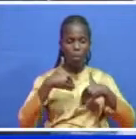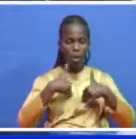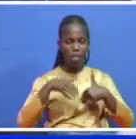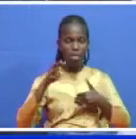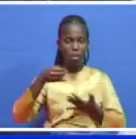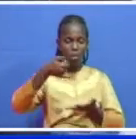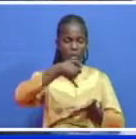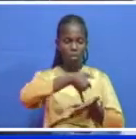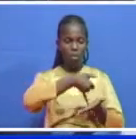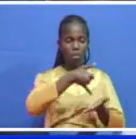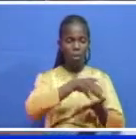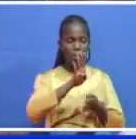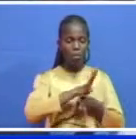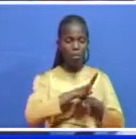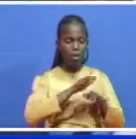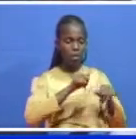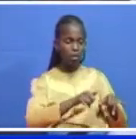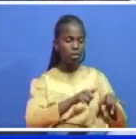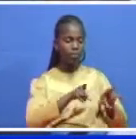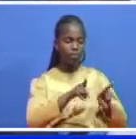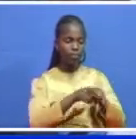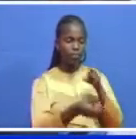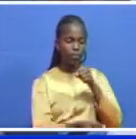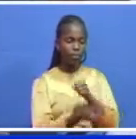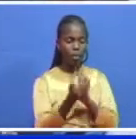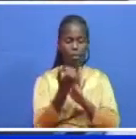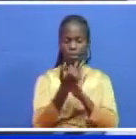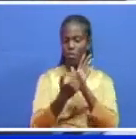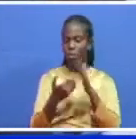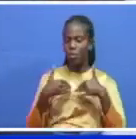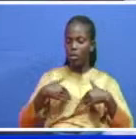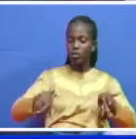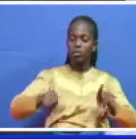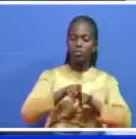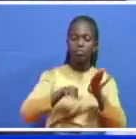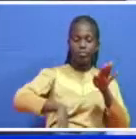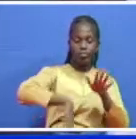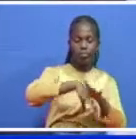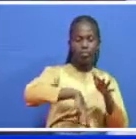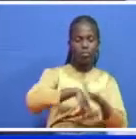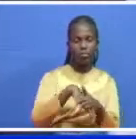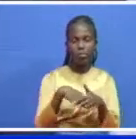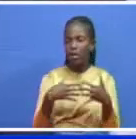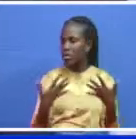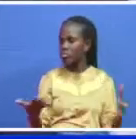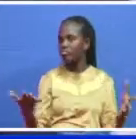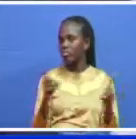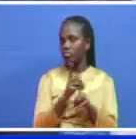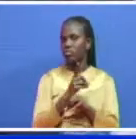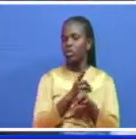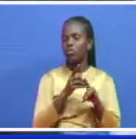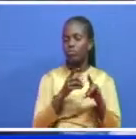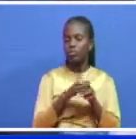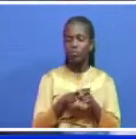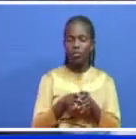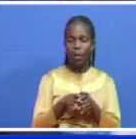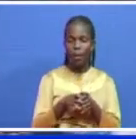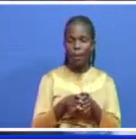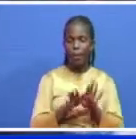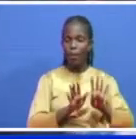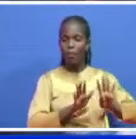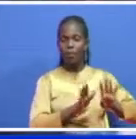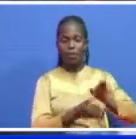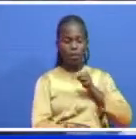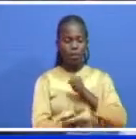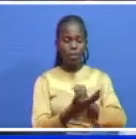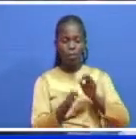folks, so make you busy. Not with the mentorship programs, together na football tournaments. Yani siyadhe na kutweka laimu tuimata mekezo likela.